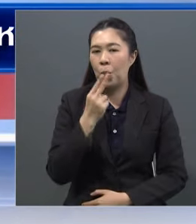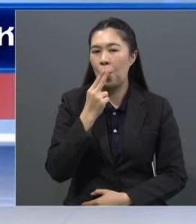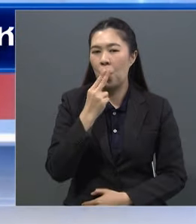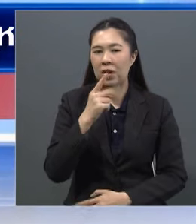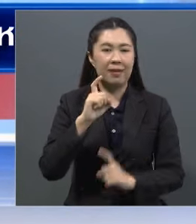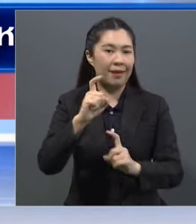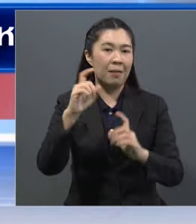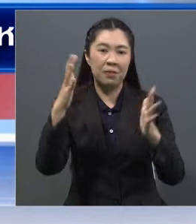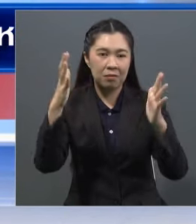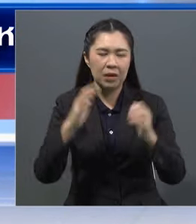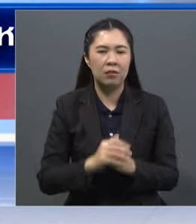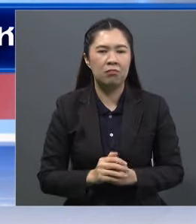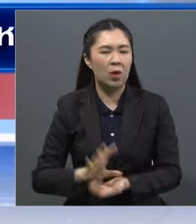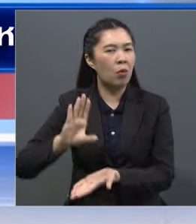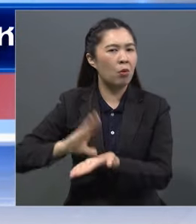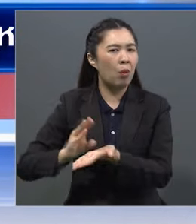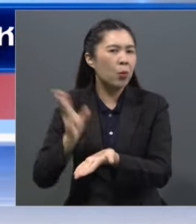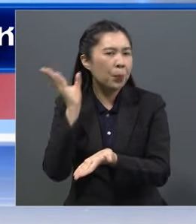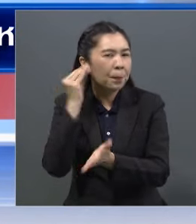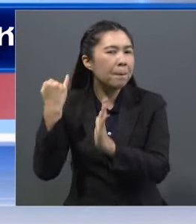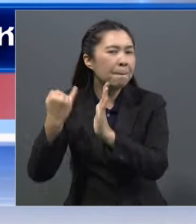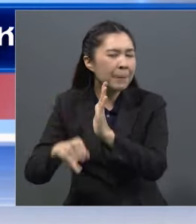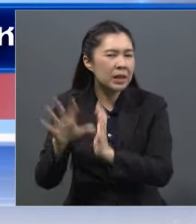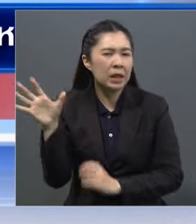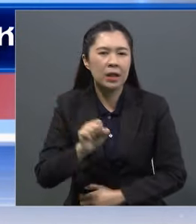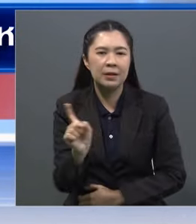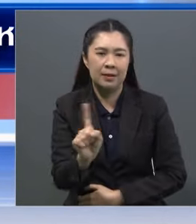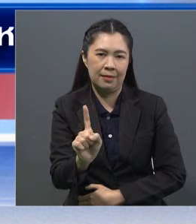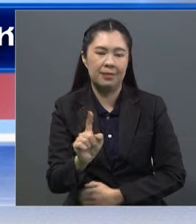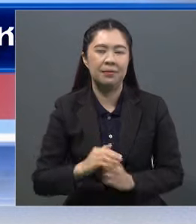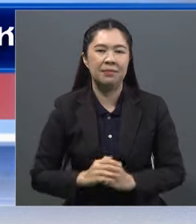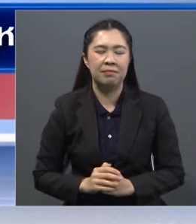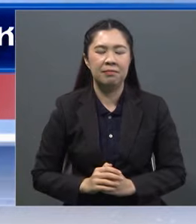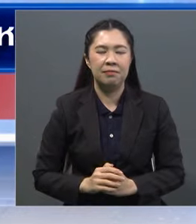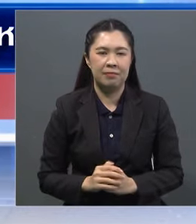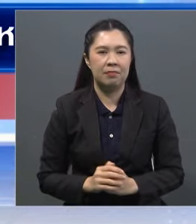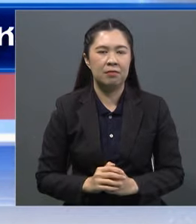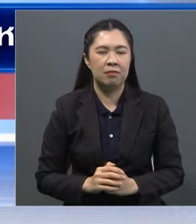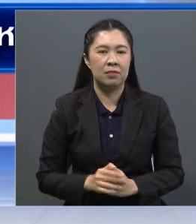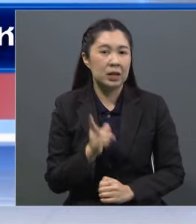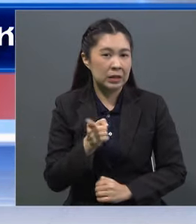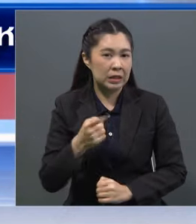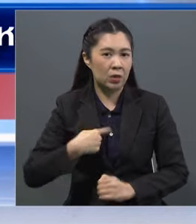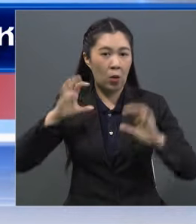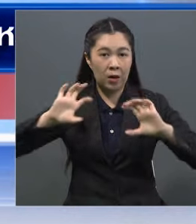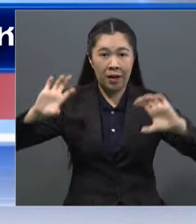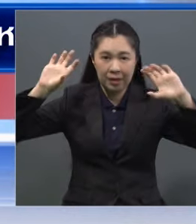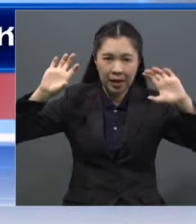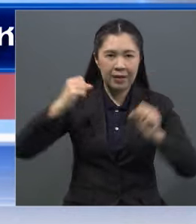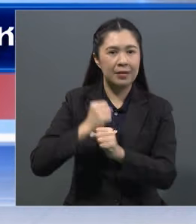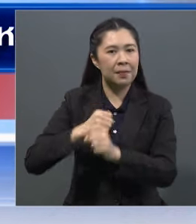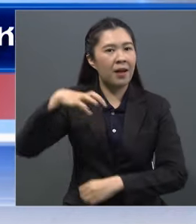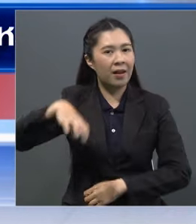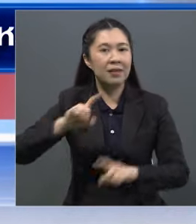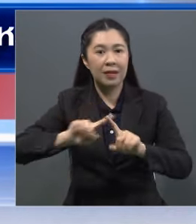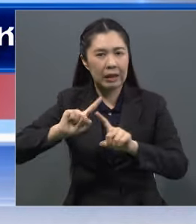อนนี้มันเขาไปได้ข้อมูลอะไรผิดๆมาจากตรงไหนอะคะคุณครูทั้งที่จริงๆแล้วภาครัฐหน่วยงานอะไรต่างๆก็พ